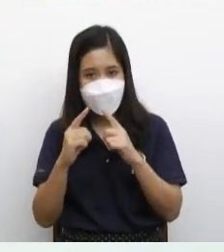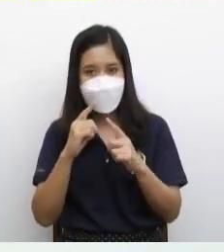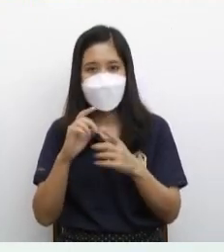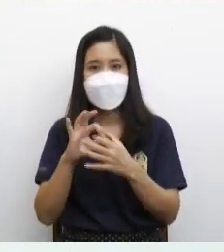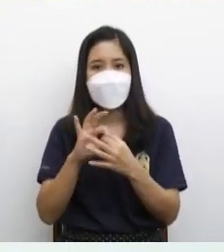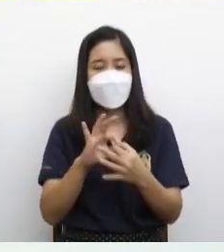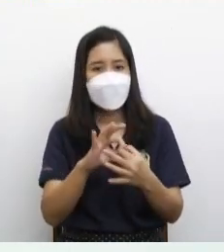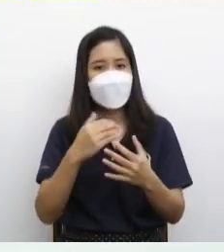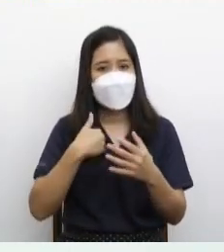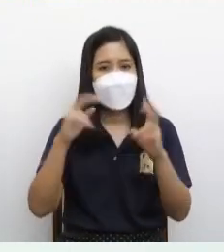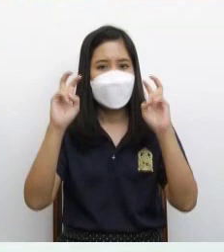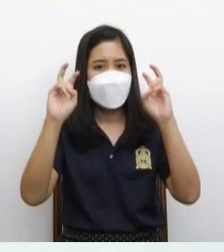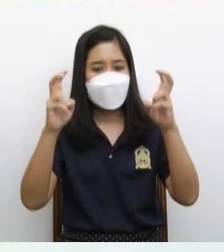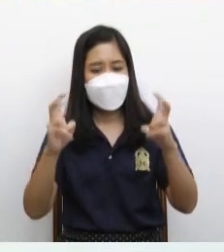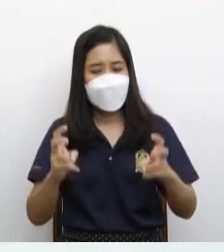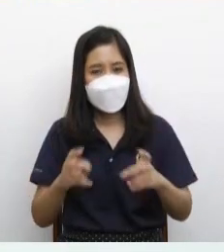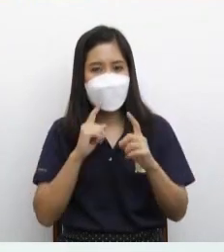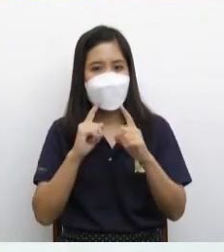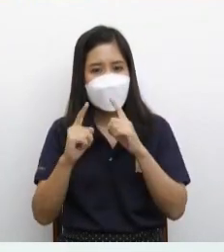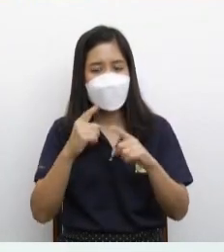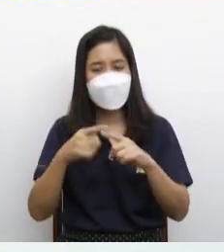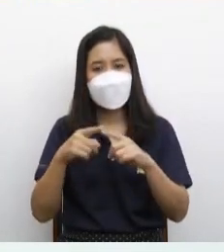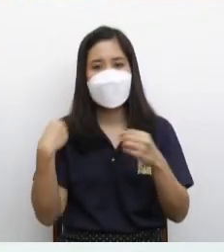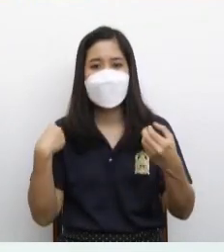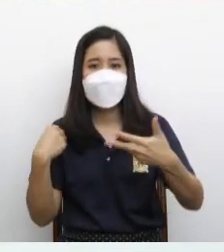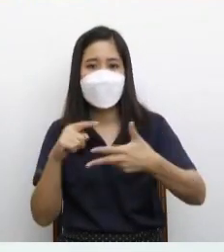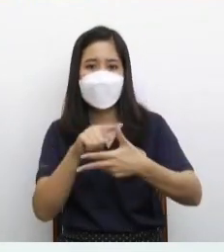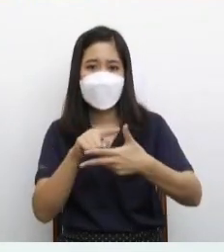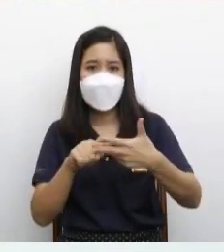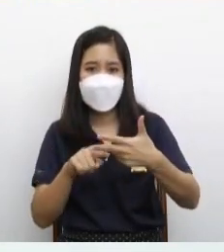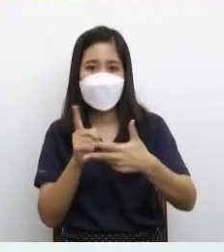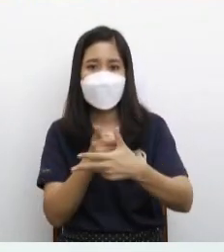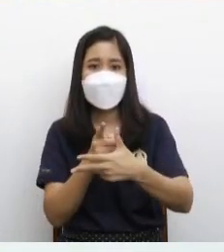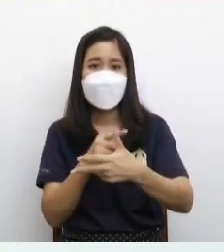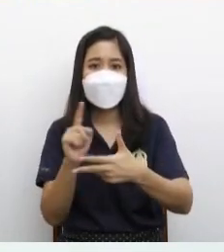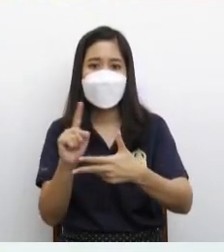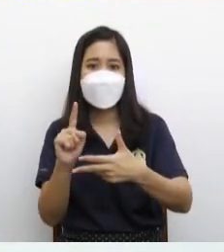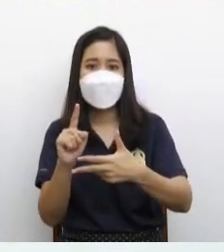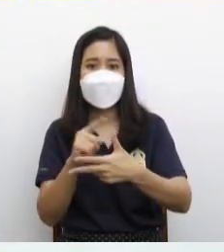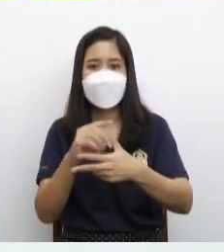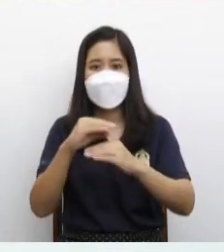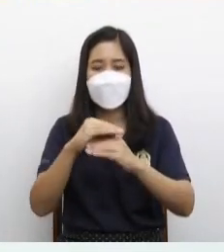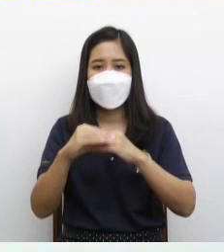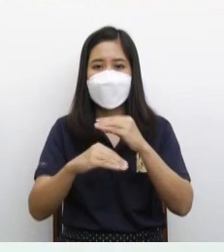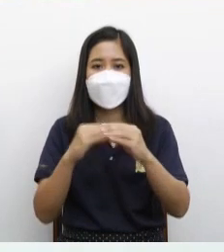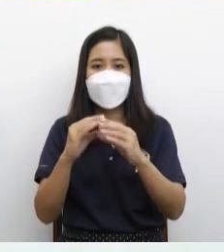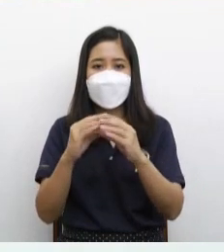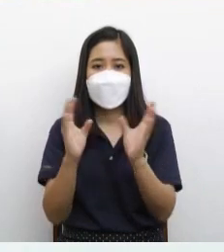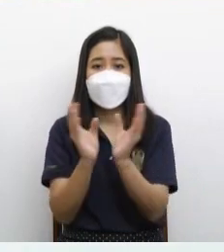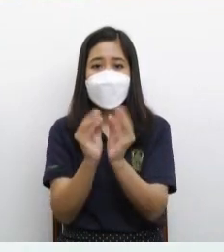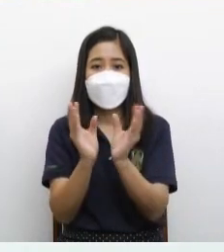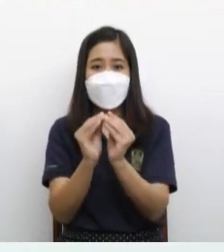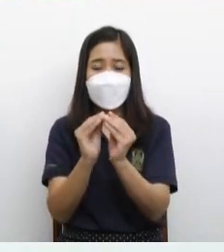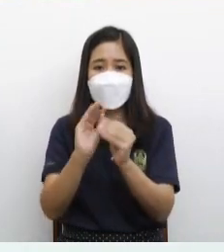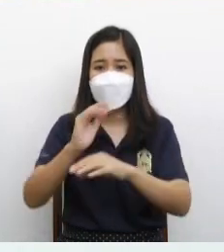นี้ก็คงจะมีประเด็นในการที่จะพูดคุยกันสักสามประเด็นทำประเด็นที่หนึ่งก็คือเรื่องผลการประชุมผู้อำนวยการสำนักงานเขต